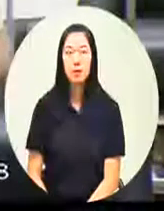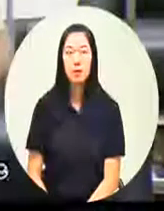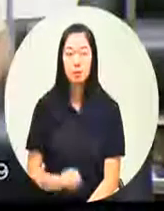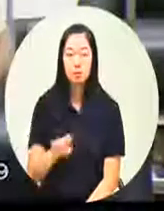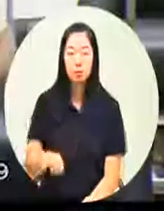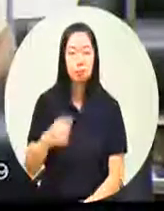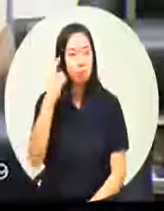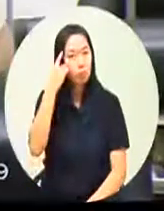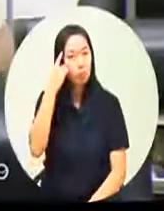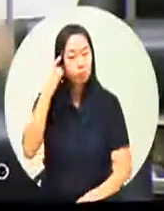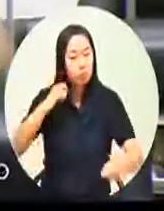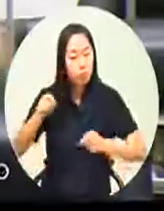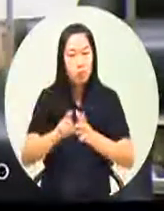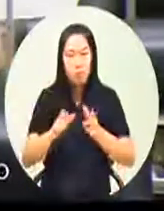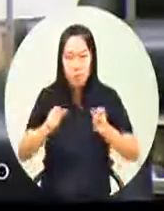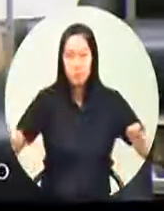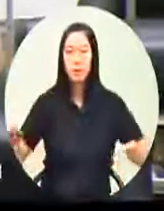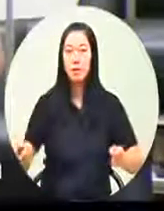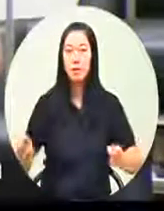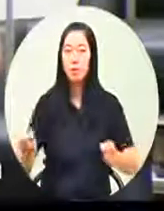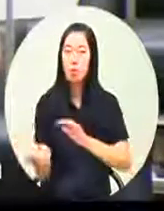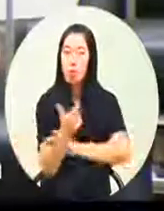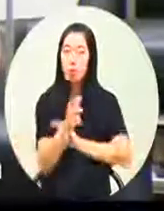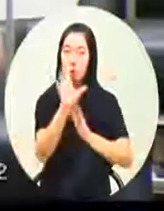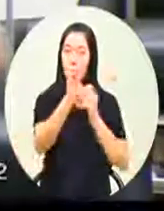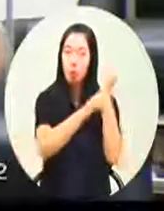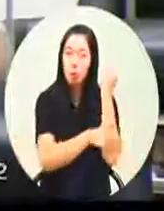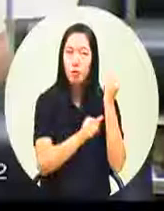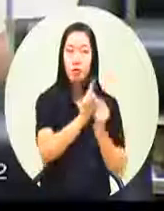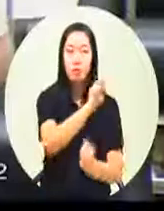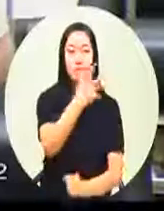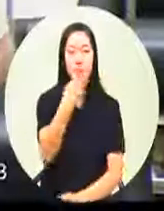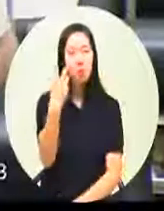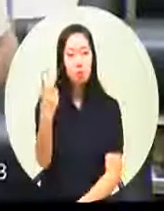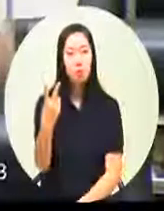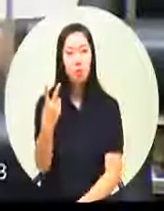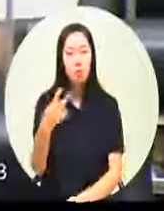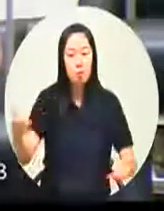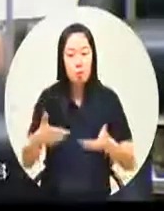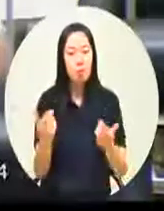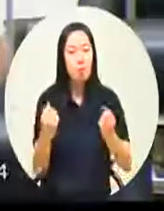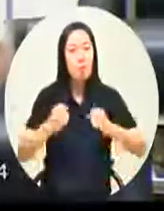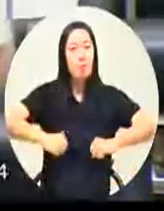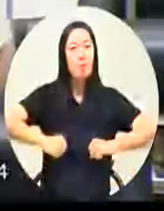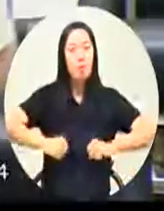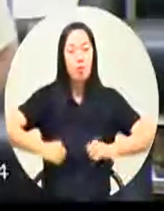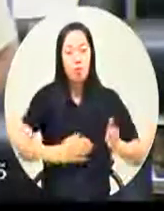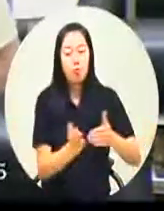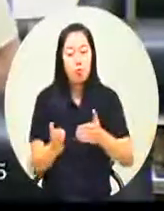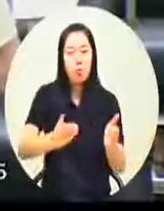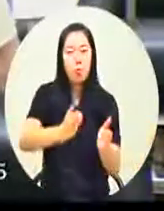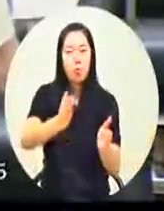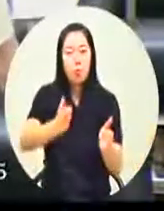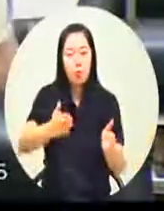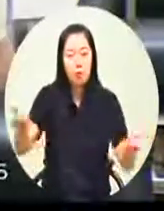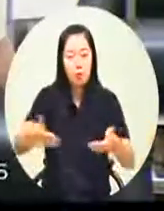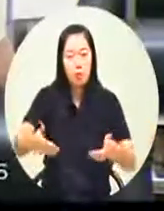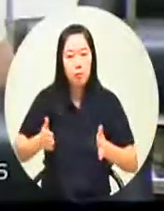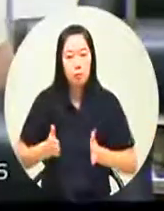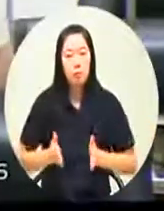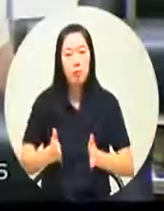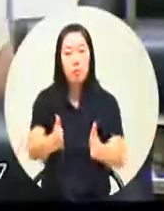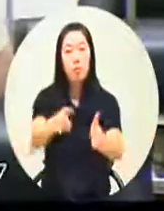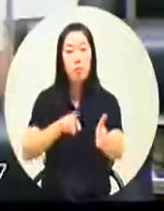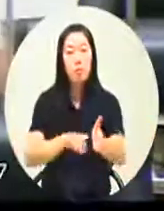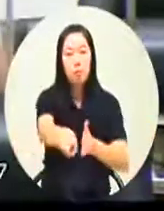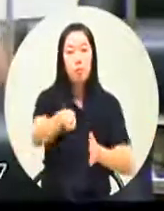长远的，最快的方式就是把182道路给它拖关、截弯取直嘛，对不对？这个进度目